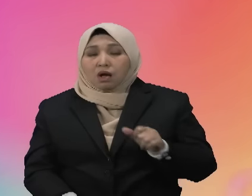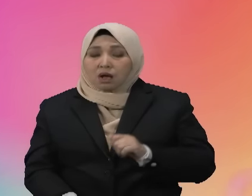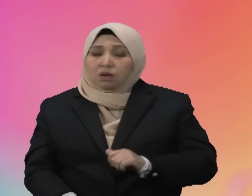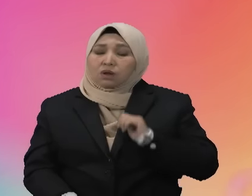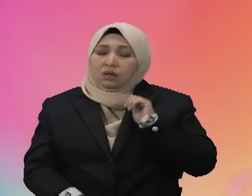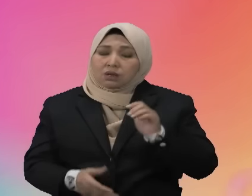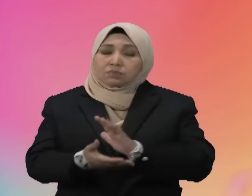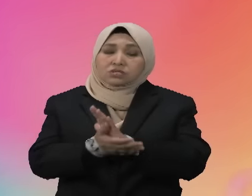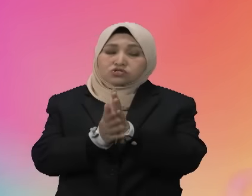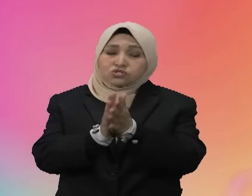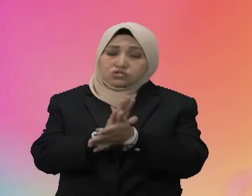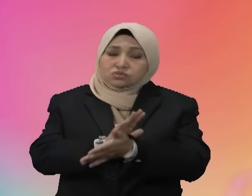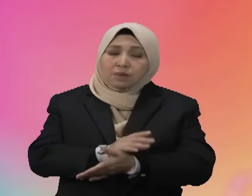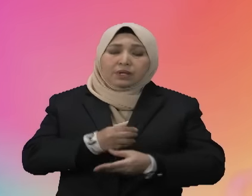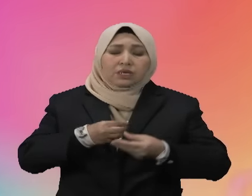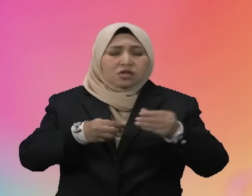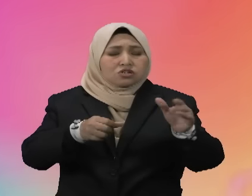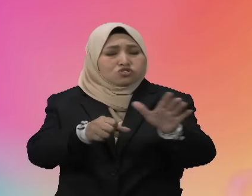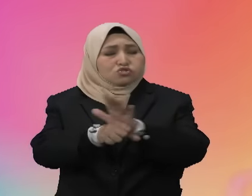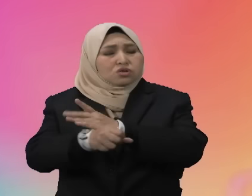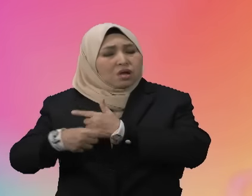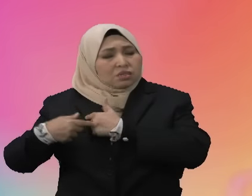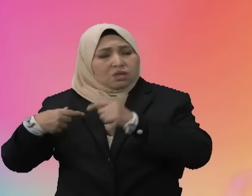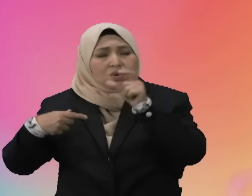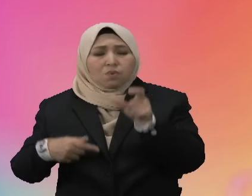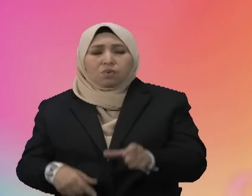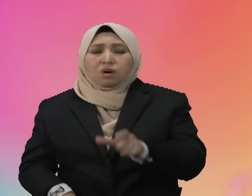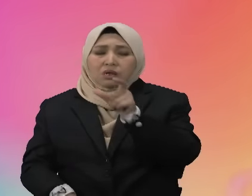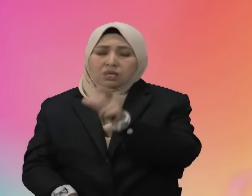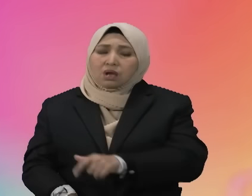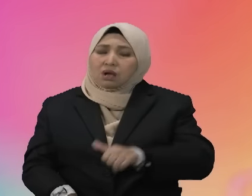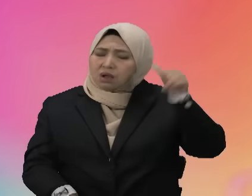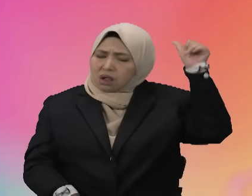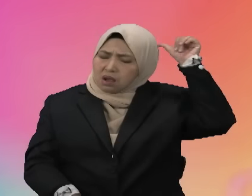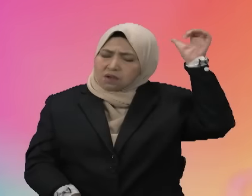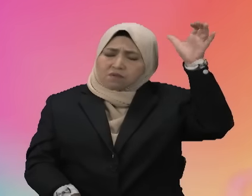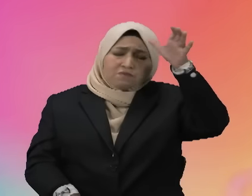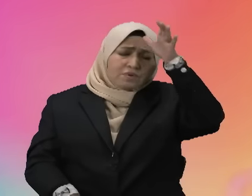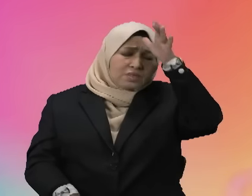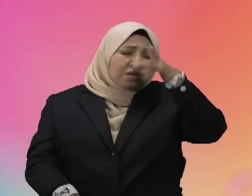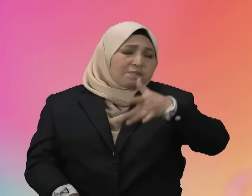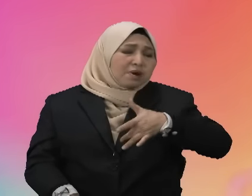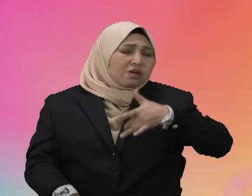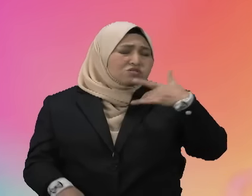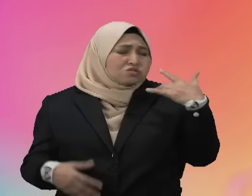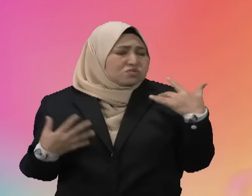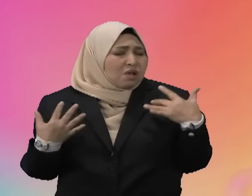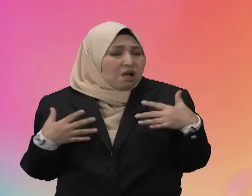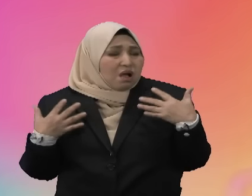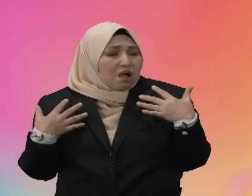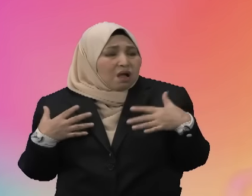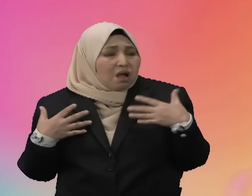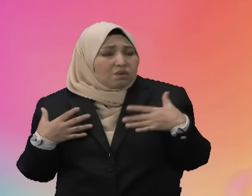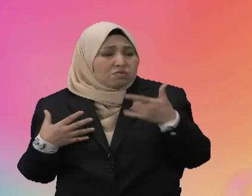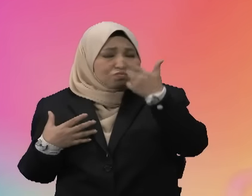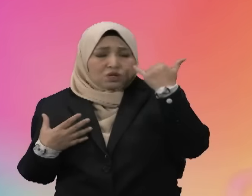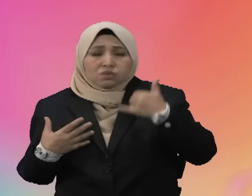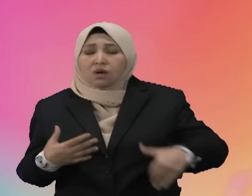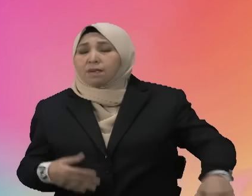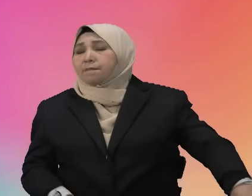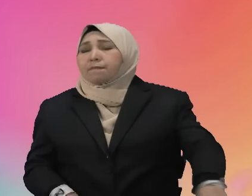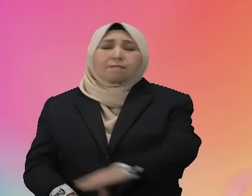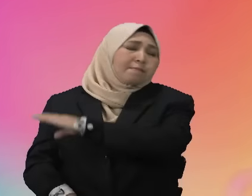يلقي في قلوب الذين كفروا الرعب فاضربوا